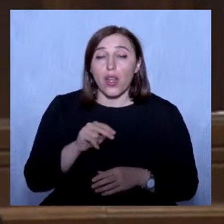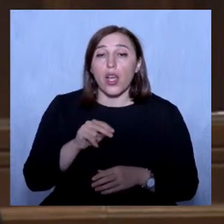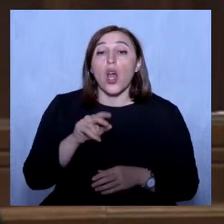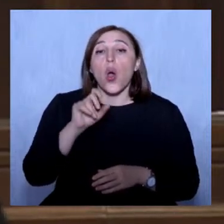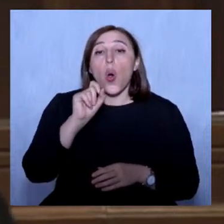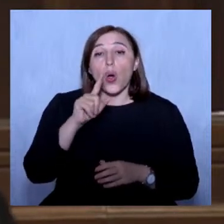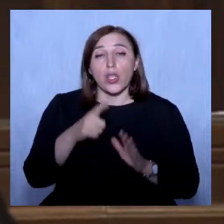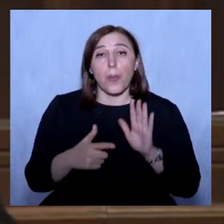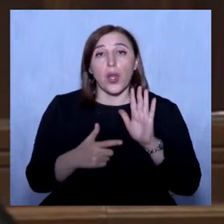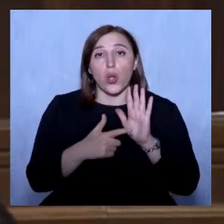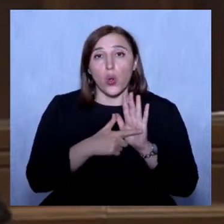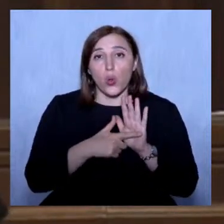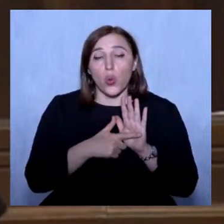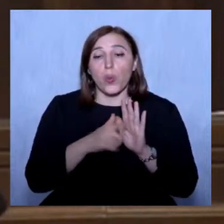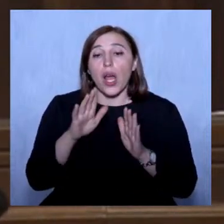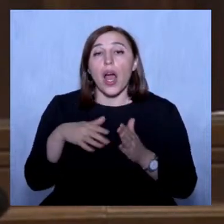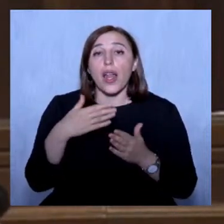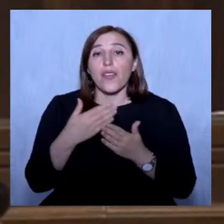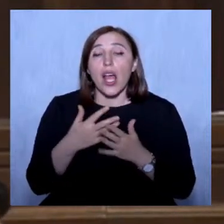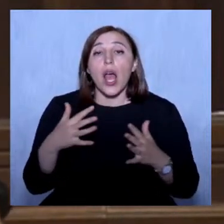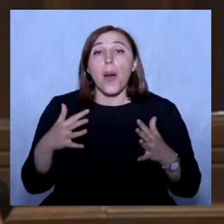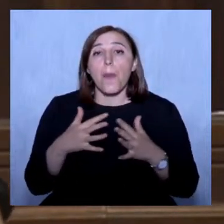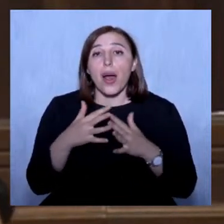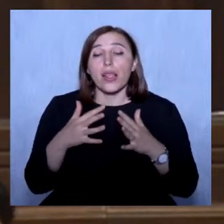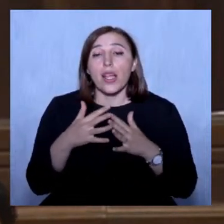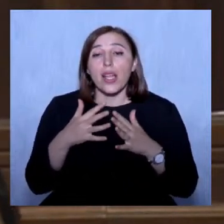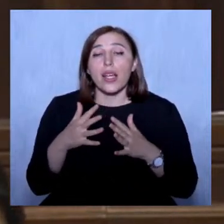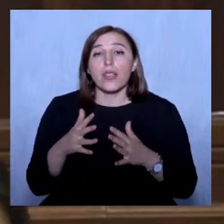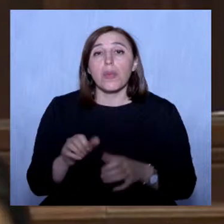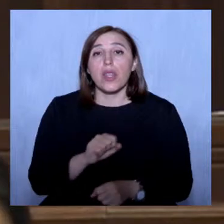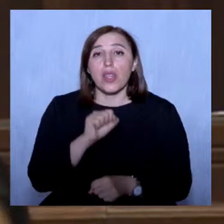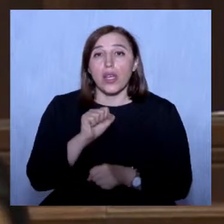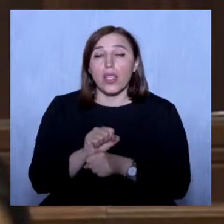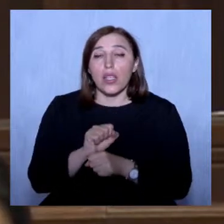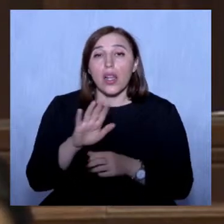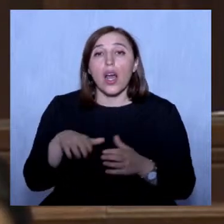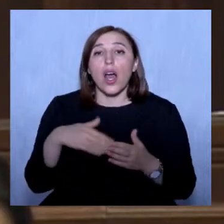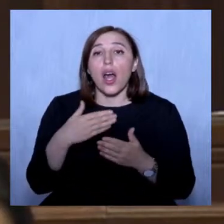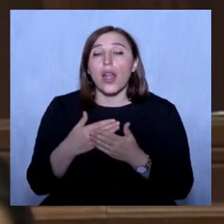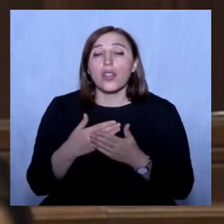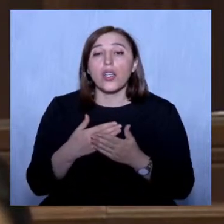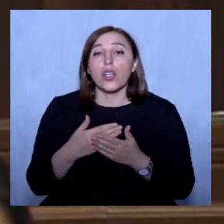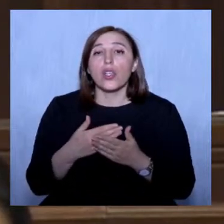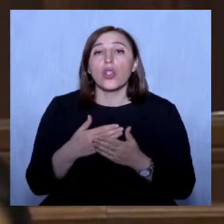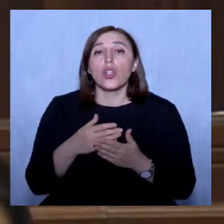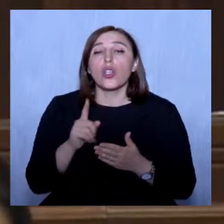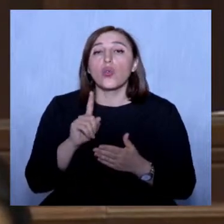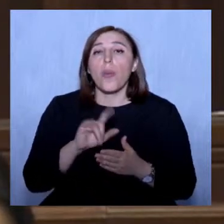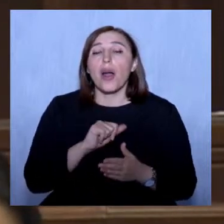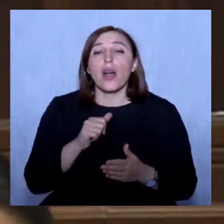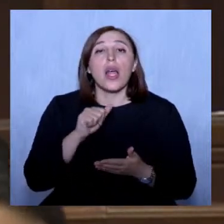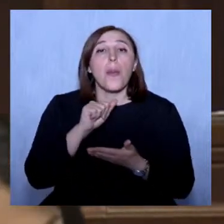հոգտեմբերի 7-ին առաջարկված պատերազմը դատարեսնելու առաջարկը ինչ ու հերքվեց,